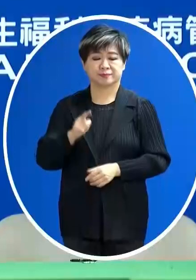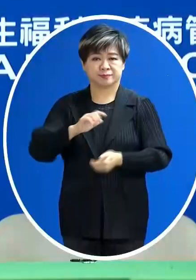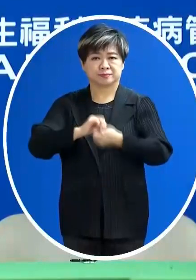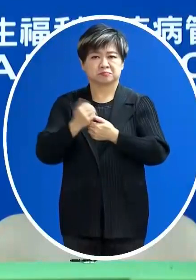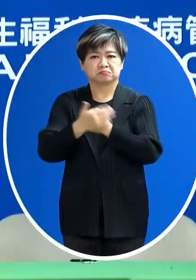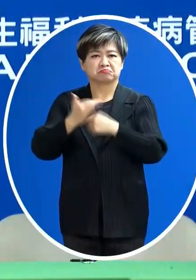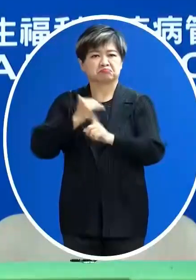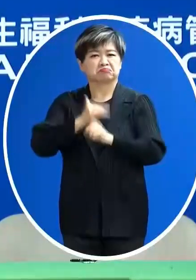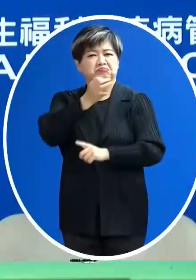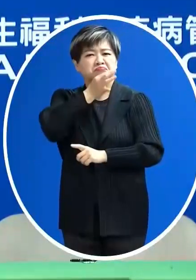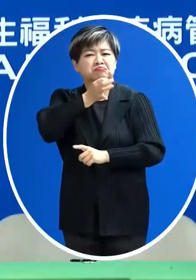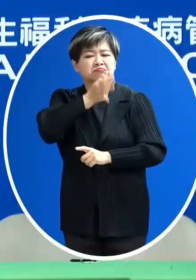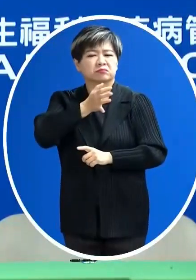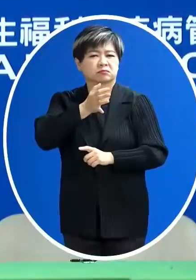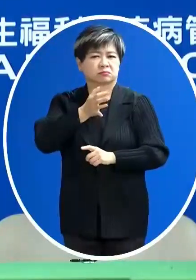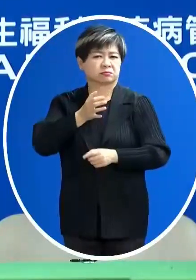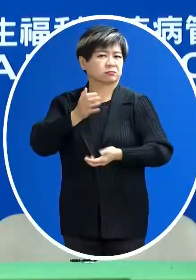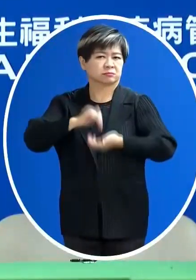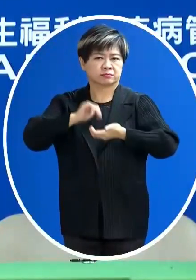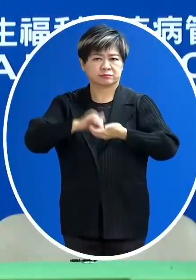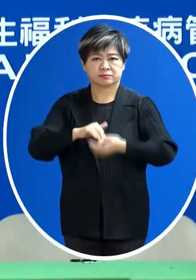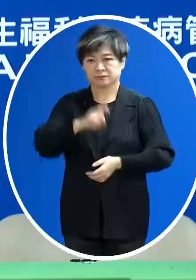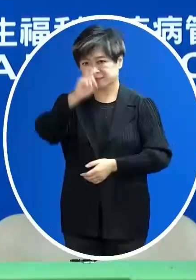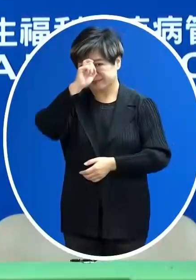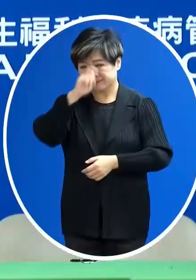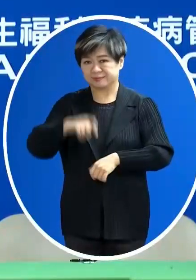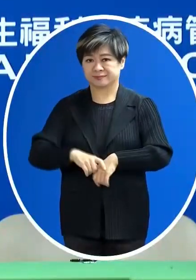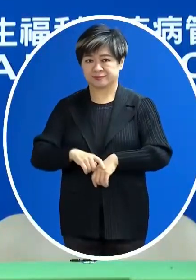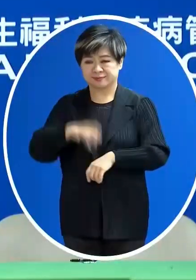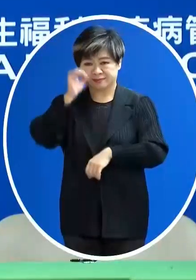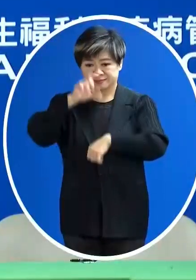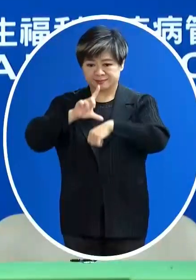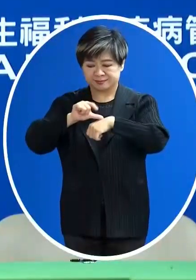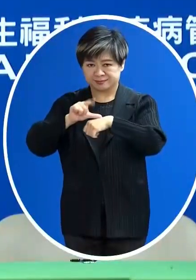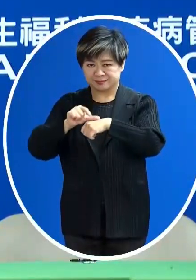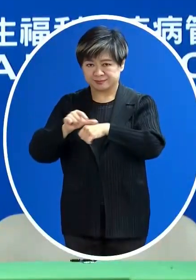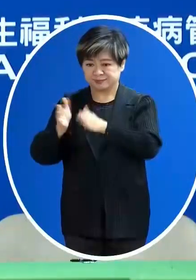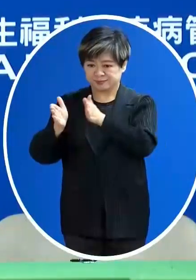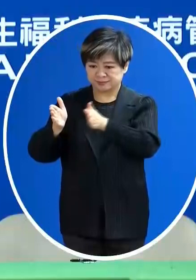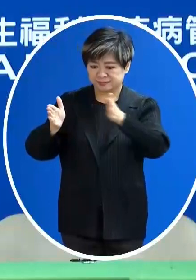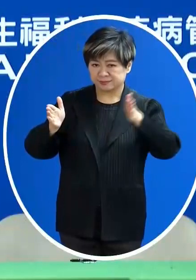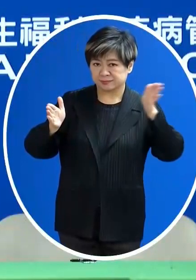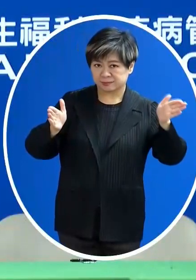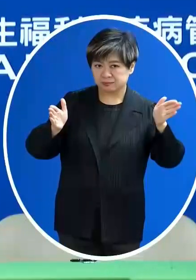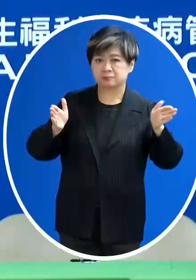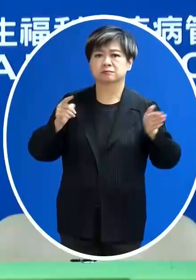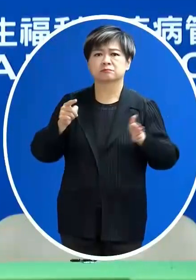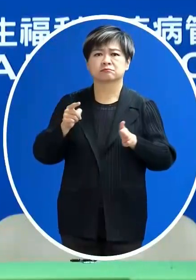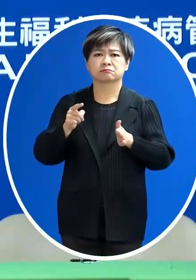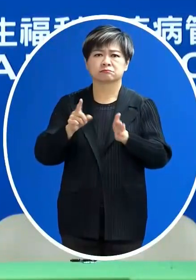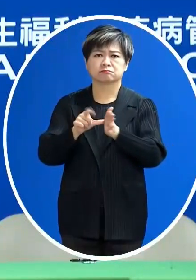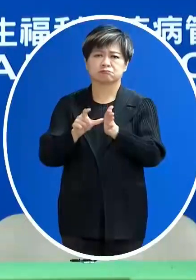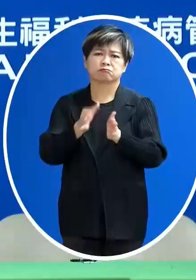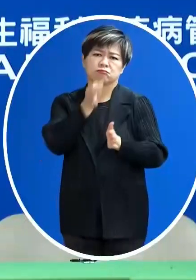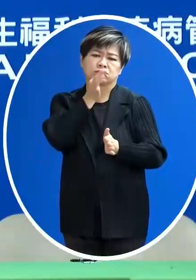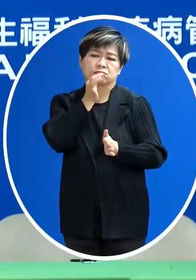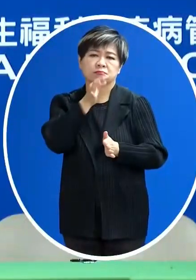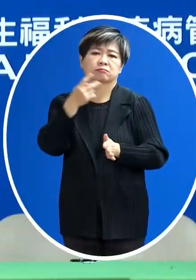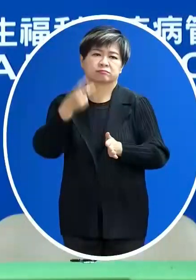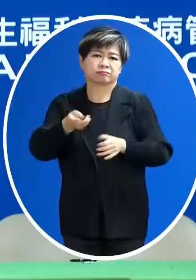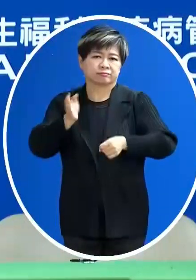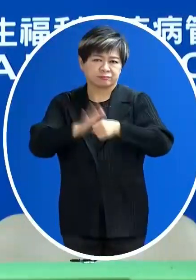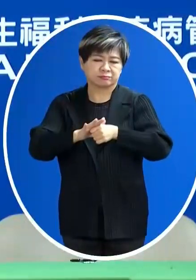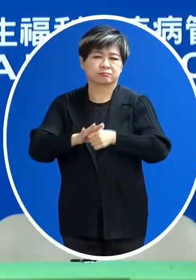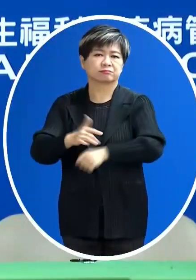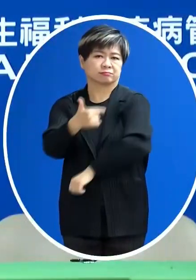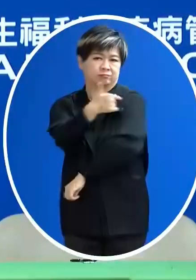一定的保护力，还是希望大家只要符合这个时间的间隔之后，希望大家还是能够